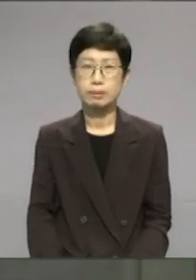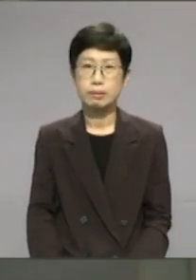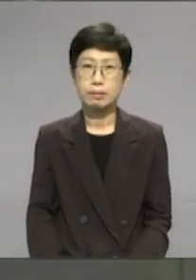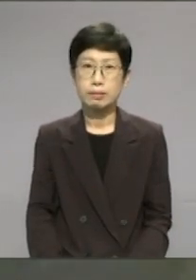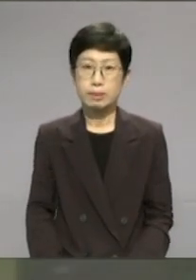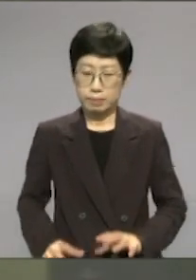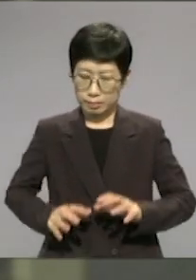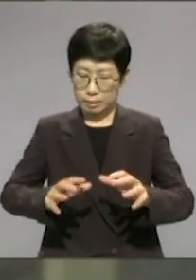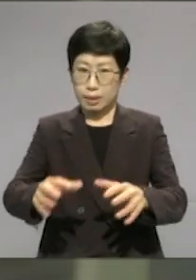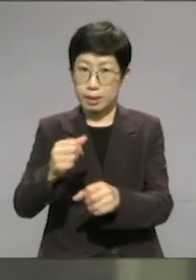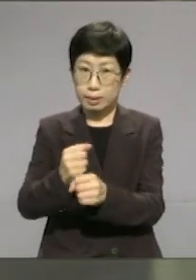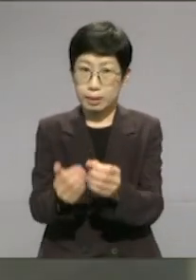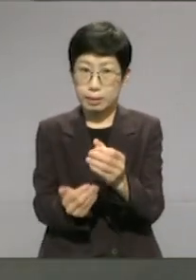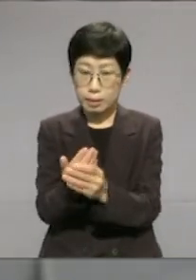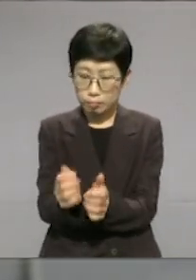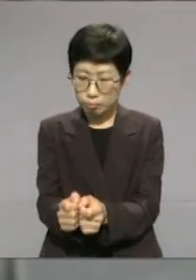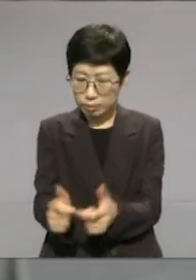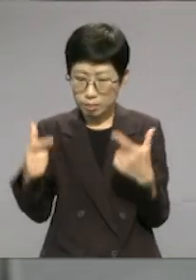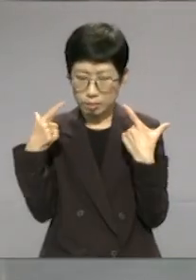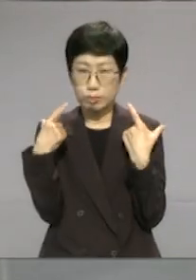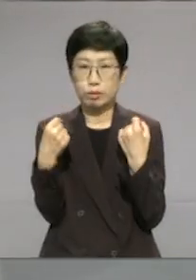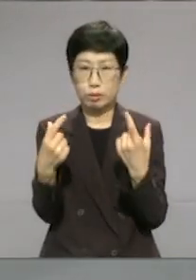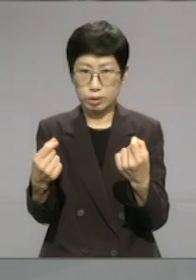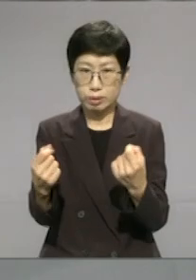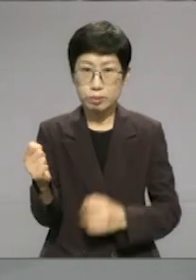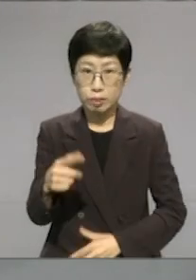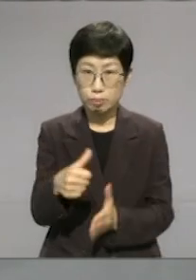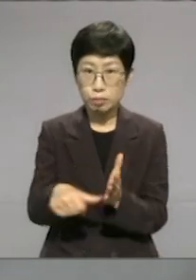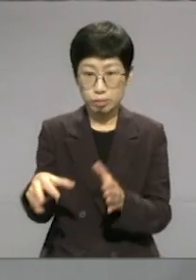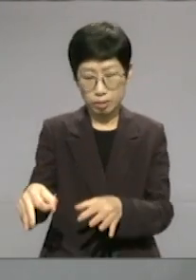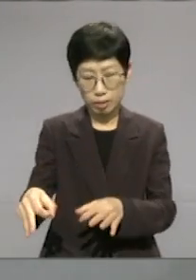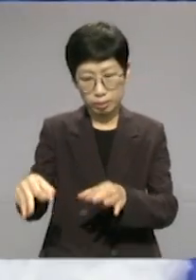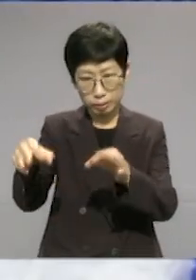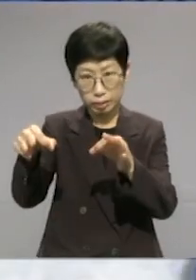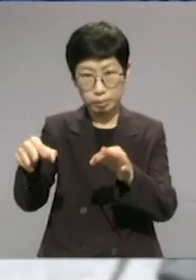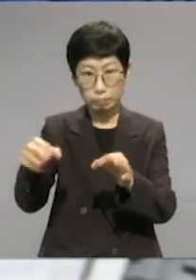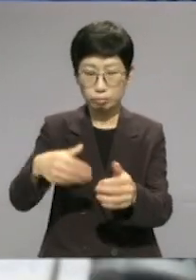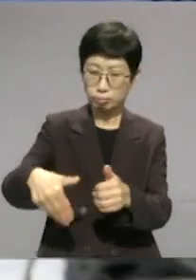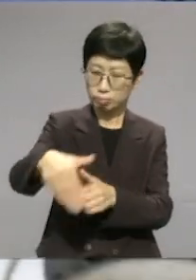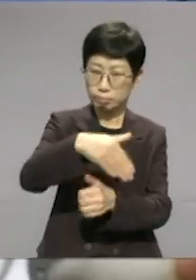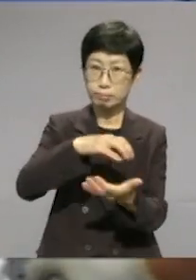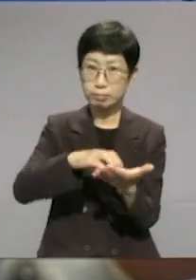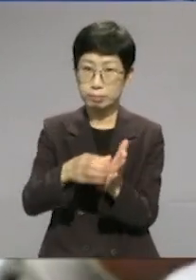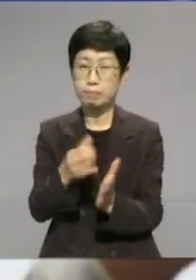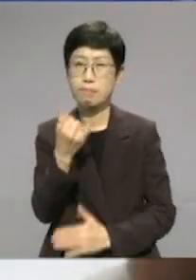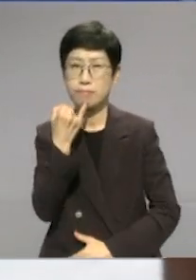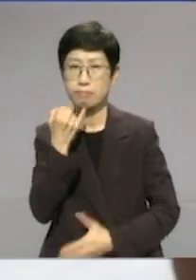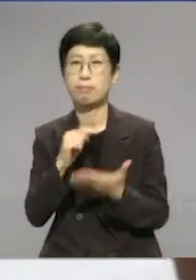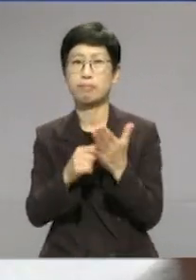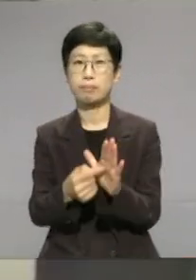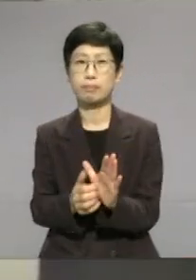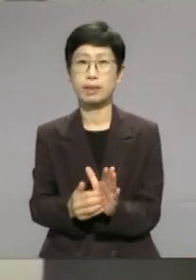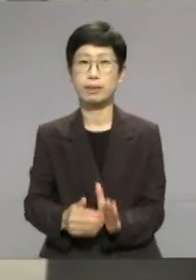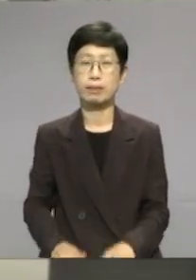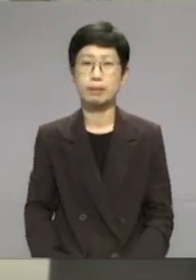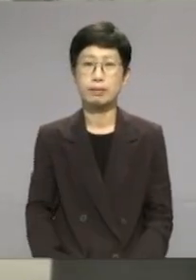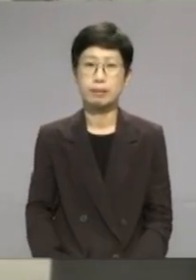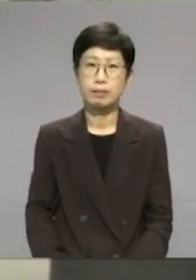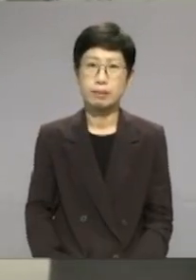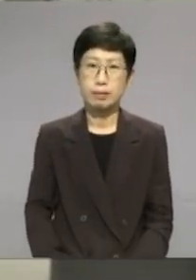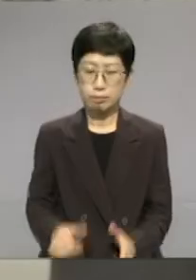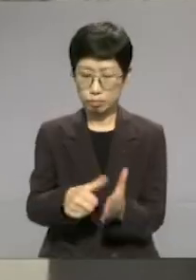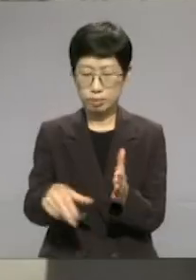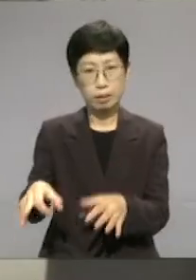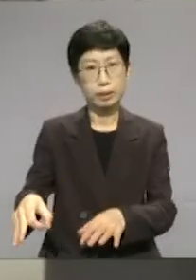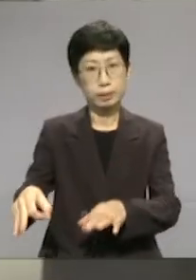OECD는 글로벌 생산 증가가 유지되고 있고 물가 상승률도 완만한 수준을 지속하고 있다고 설명했습니다. OECD는